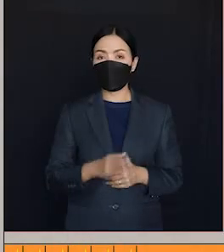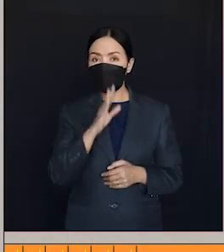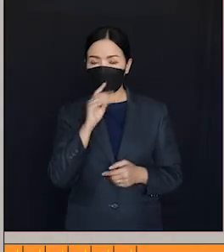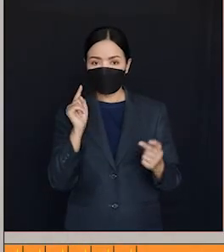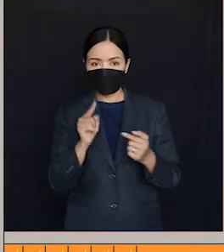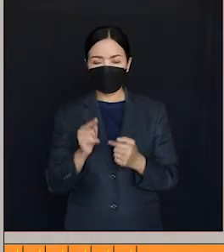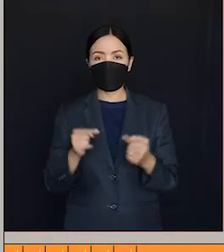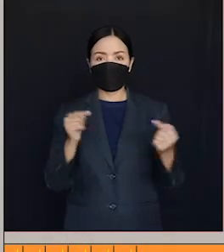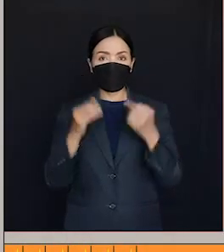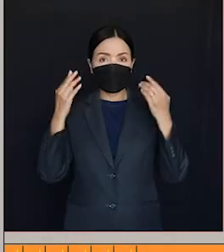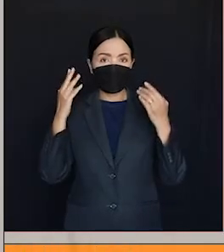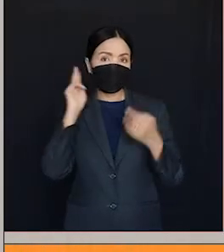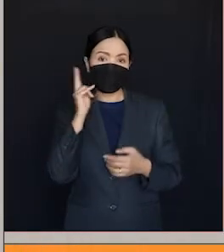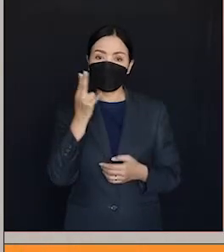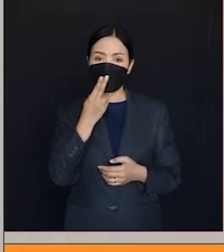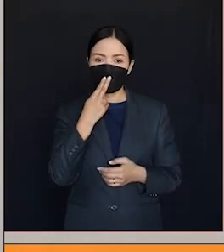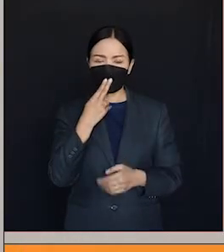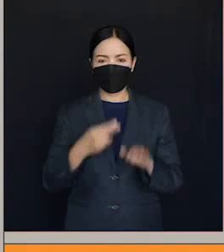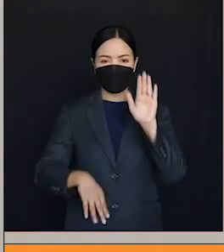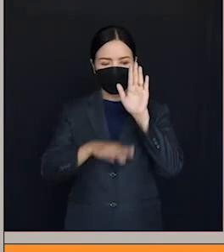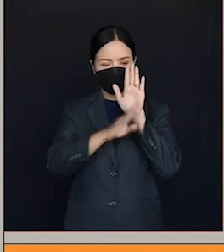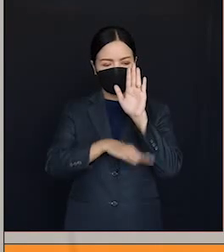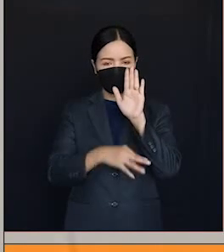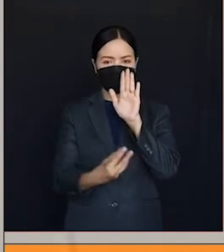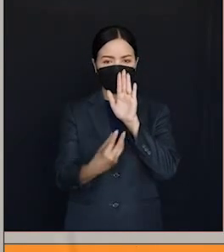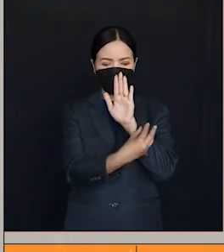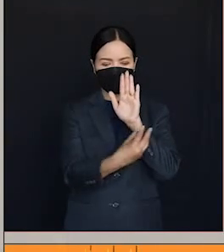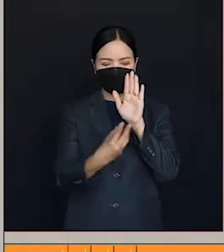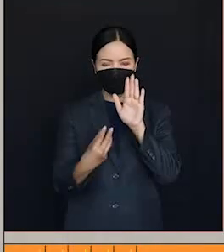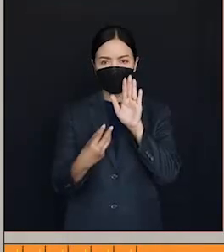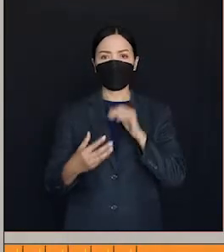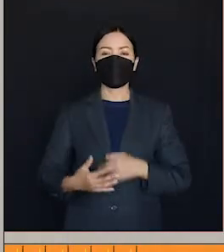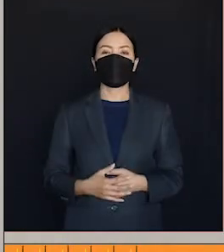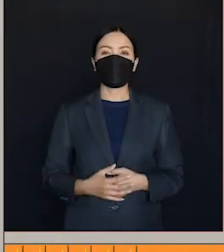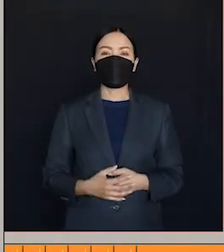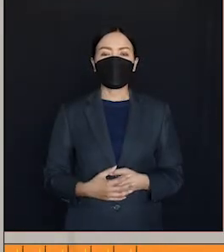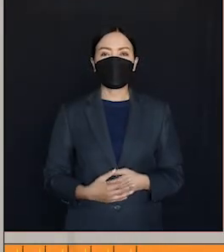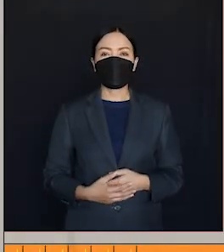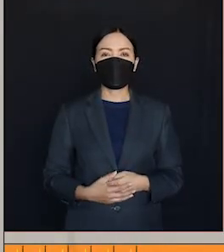ป็นของคนหูหนวกจะอยู่มุมล่างทั้งซ้ายทั้งขวา